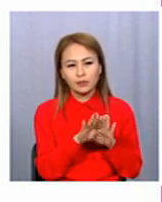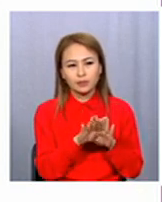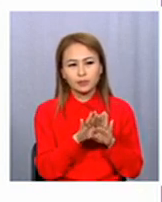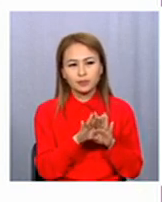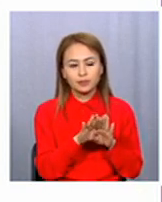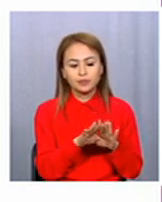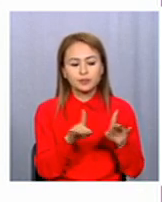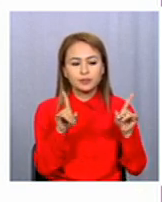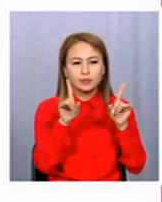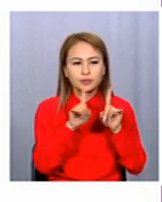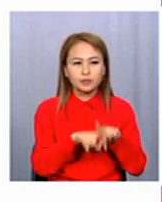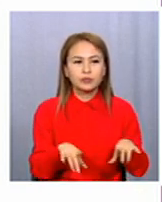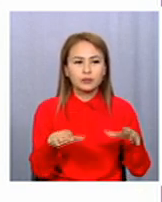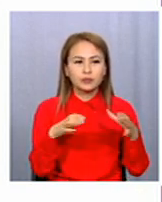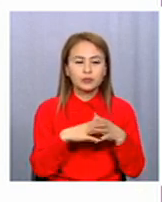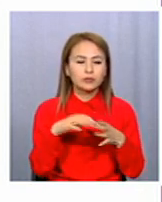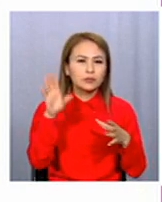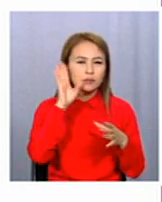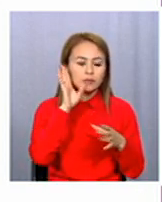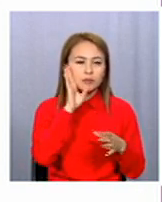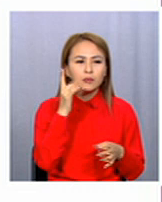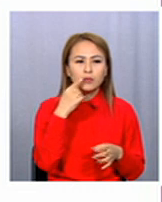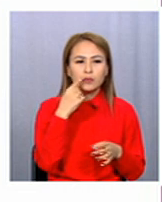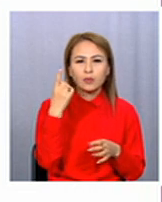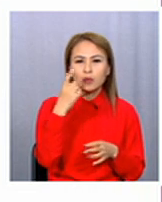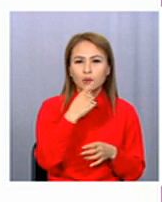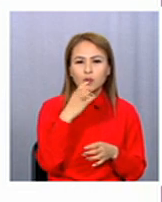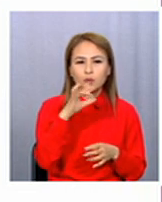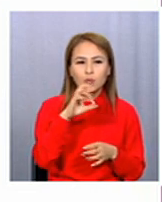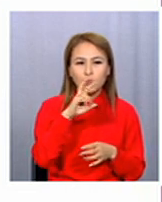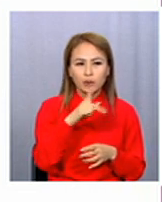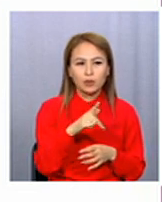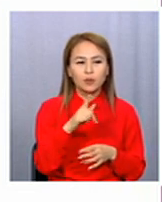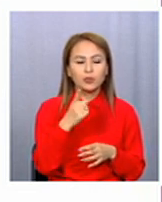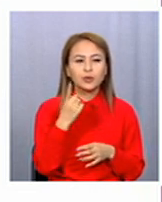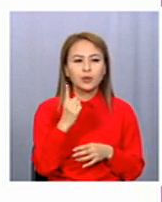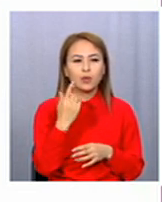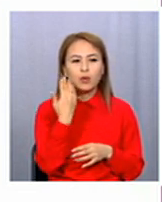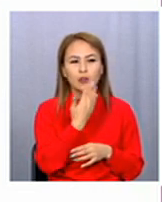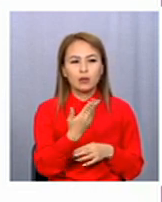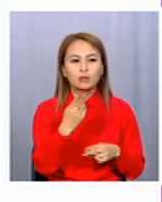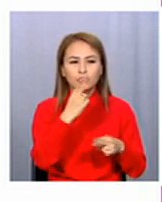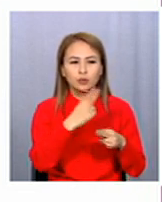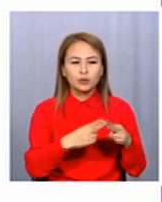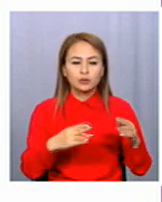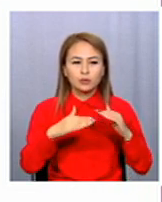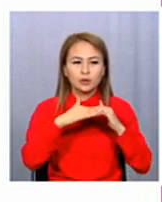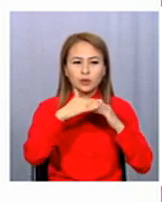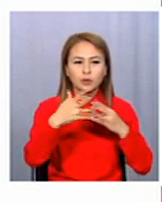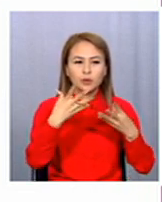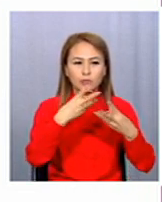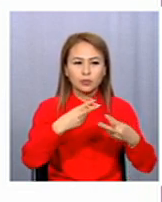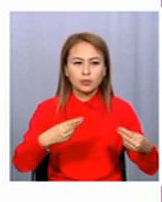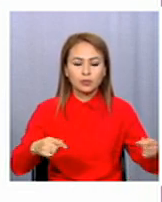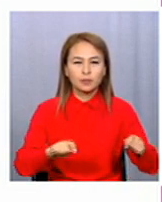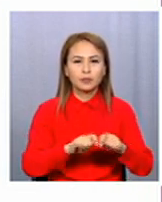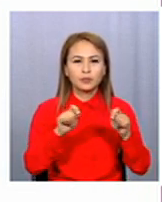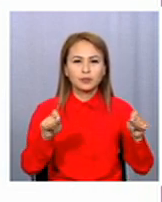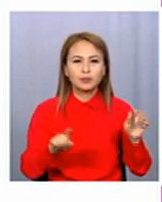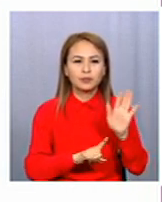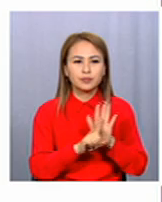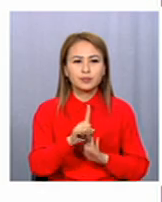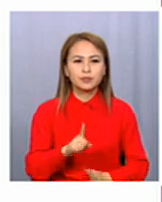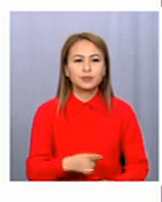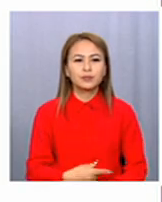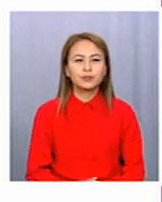аударайық. Әдетте балалар көлдердің суы тұщы болады. Өйткені олар мұздықтардың еруінен